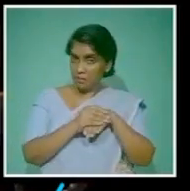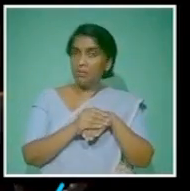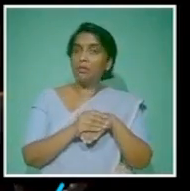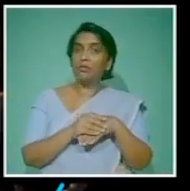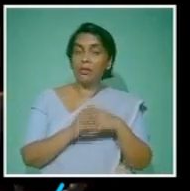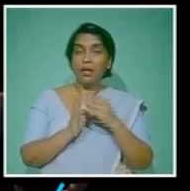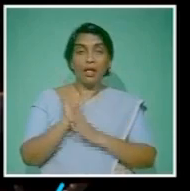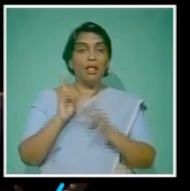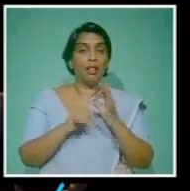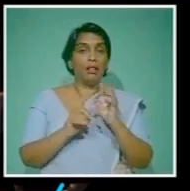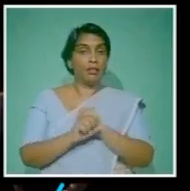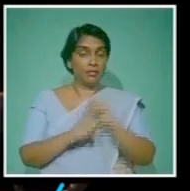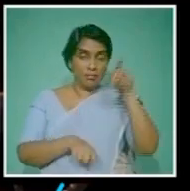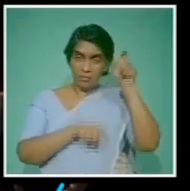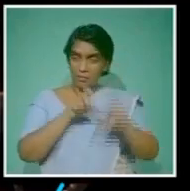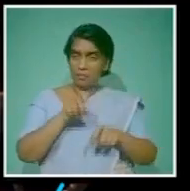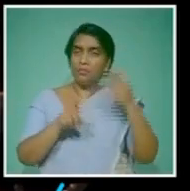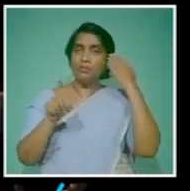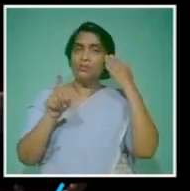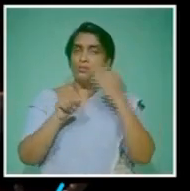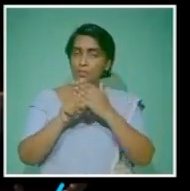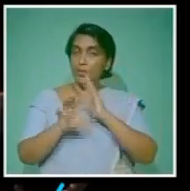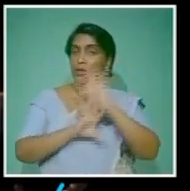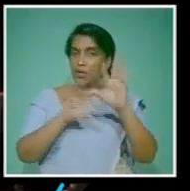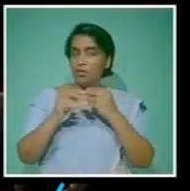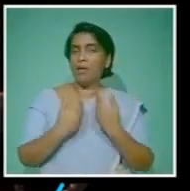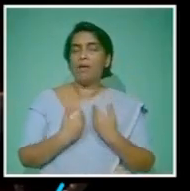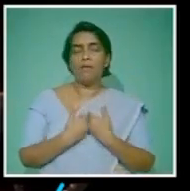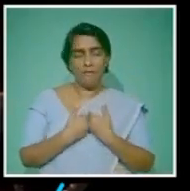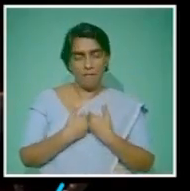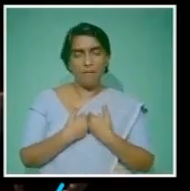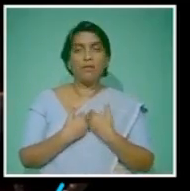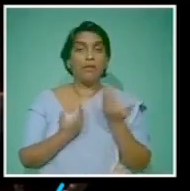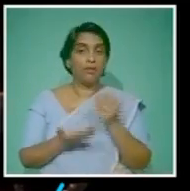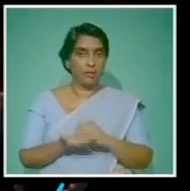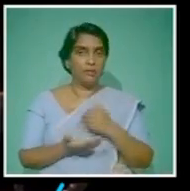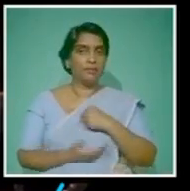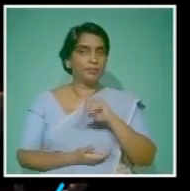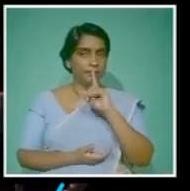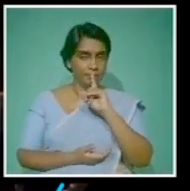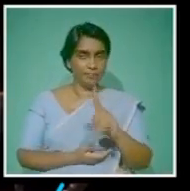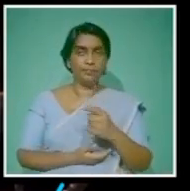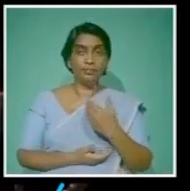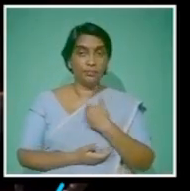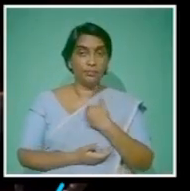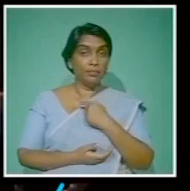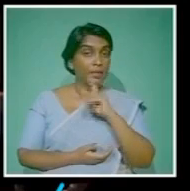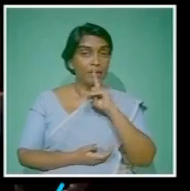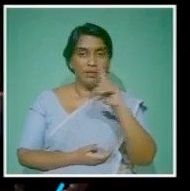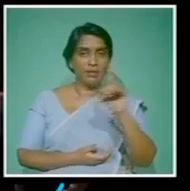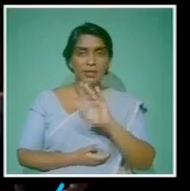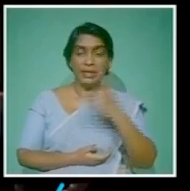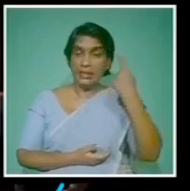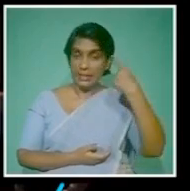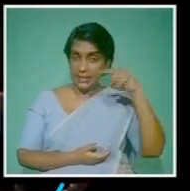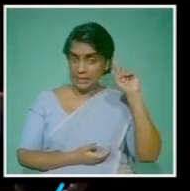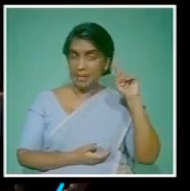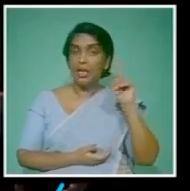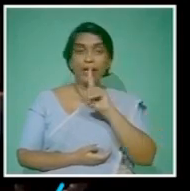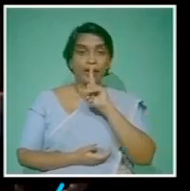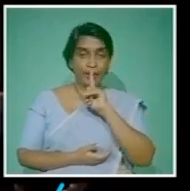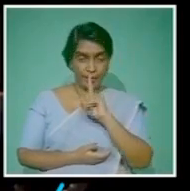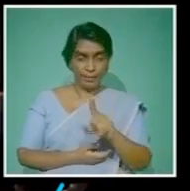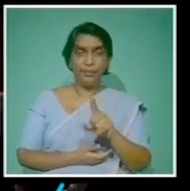සිටින අමාත්‍යවරු නොවන අයවලු පිළිබඳ සියලු තොරතුරු මා සතුව පවතින බවටද නැවත මා සිහිපත් කරොමි. මම ඒක කියන්නේ මොකද ඊයේ කිව්වා